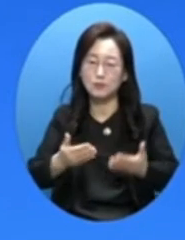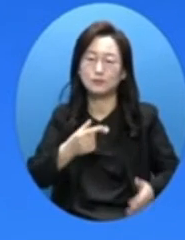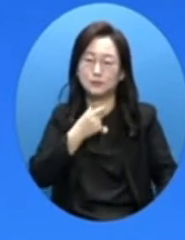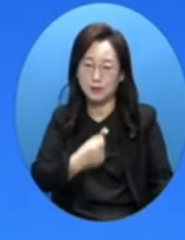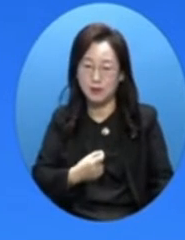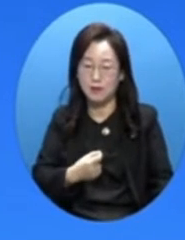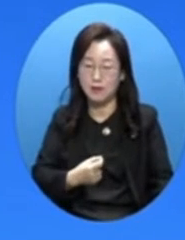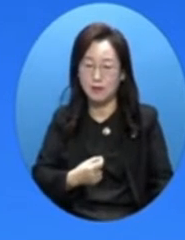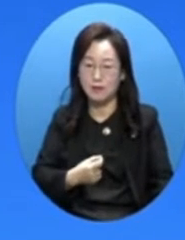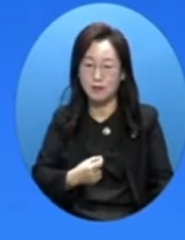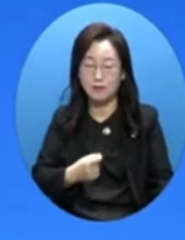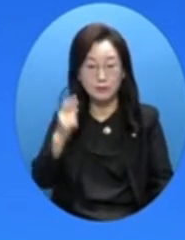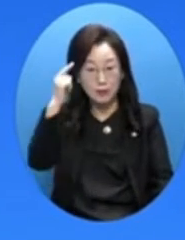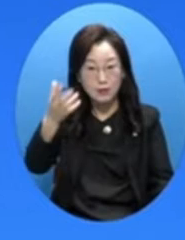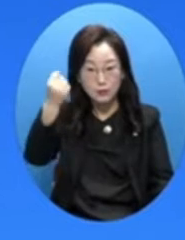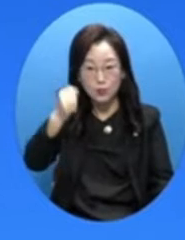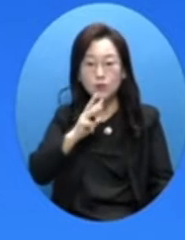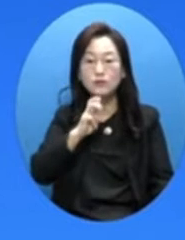33살에